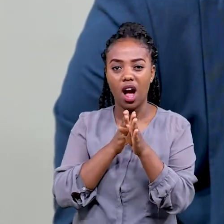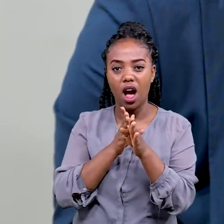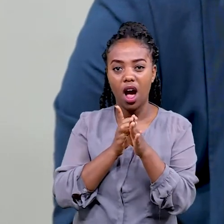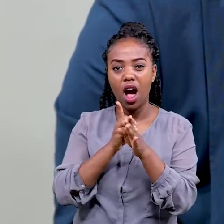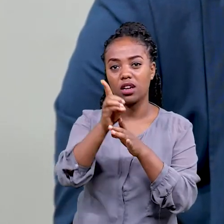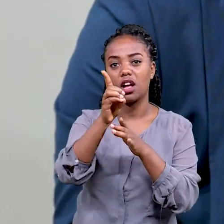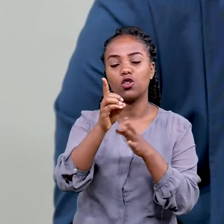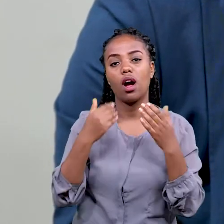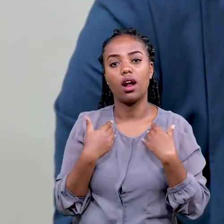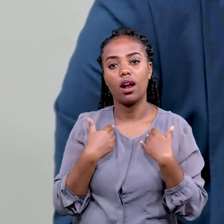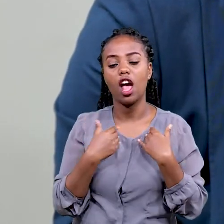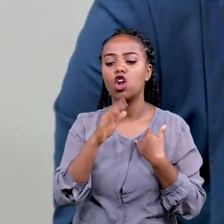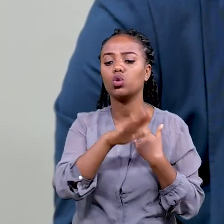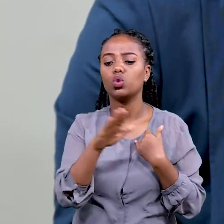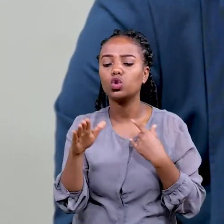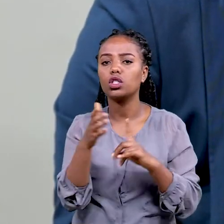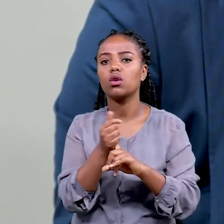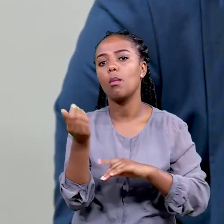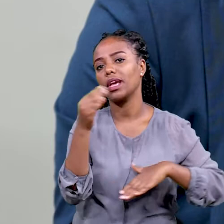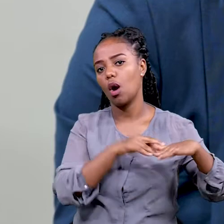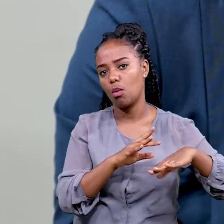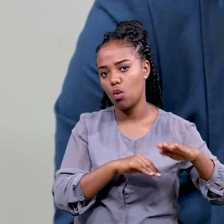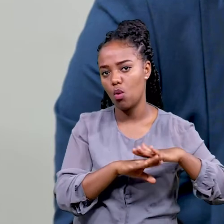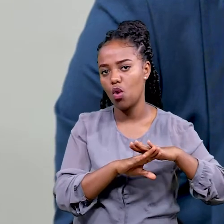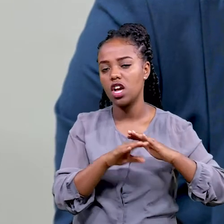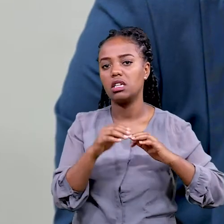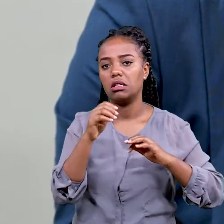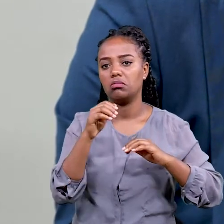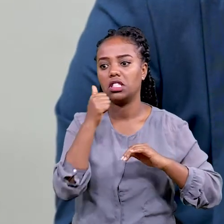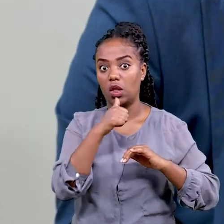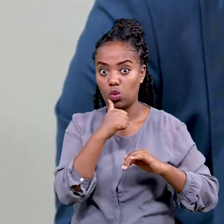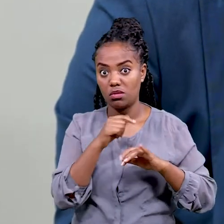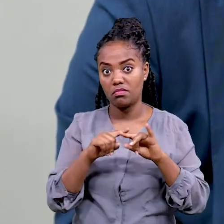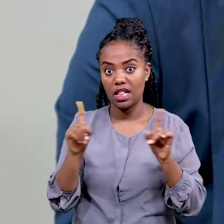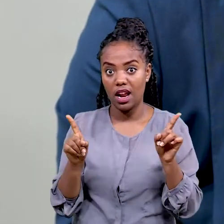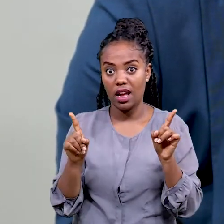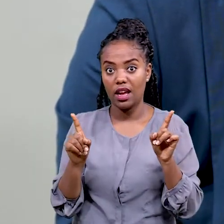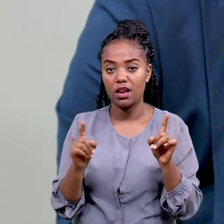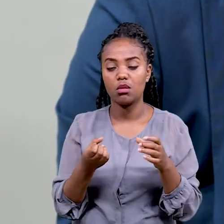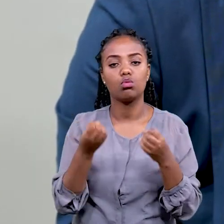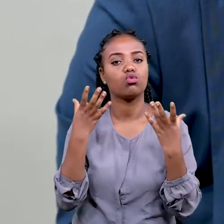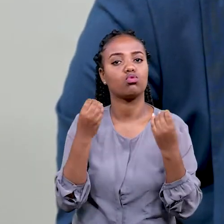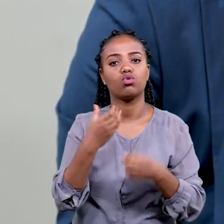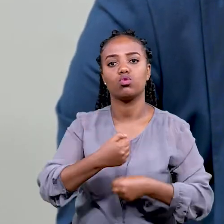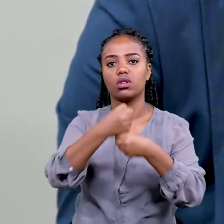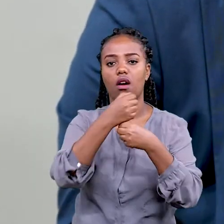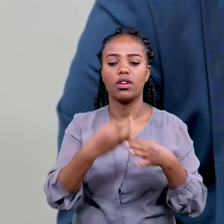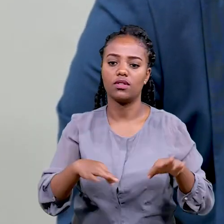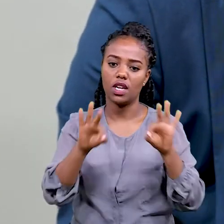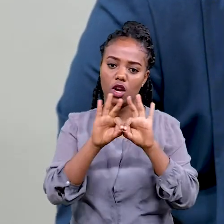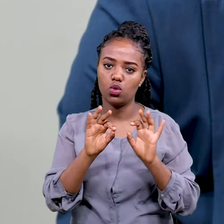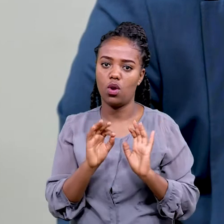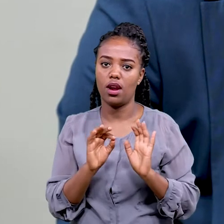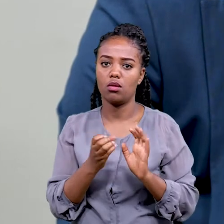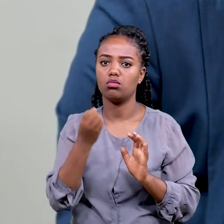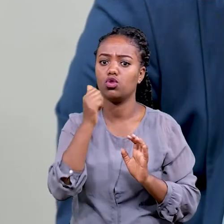አቅጣጫ አለ። ልጆቻቸውን ይዘው የሚገቡ ሴቶች በተለይ ብዙ ድጋፍ